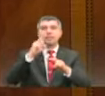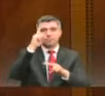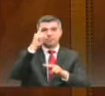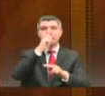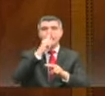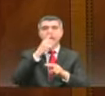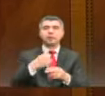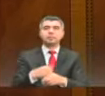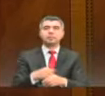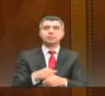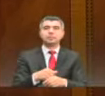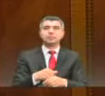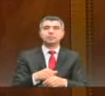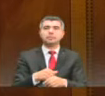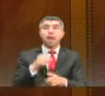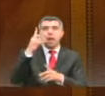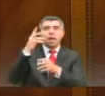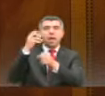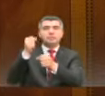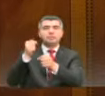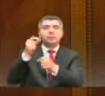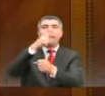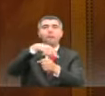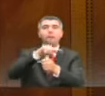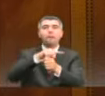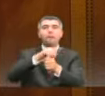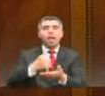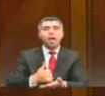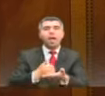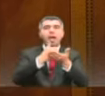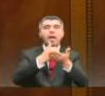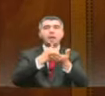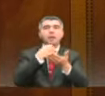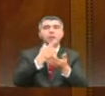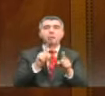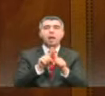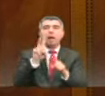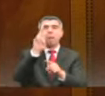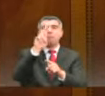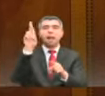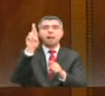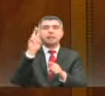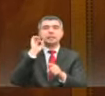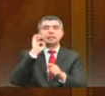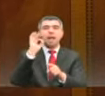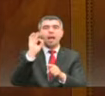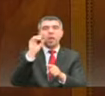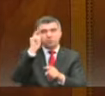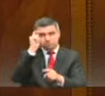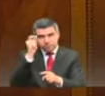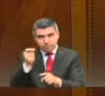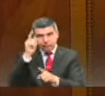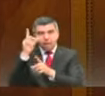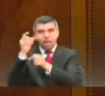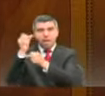تطبيقه. وفقنا الله جميعا لما فيه خير هذه الأمة في ظل القيادة الرشيدة لجلالة الملك